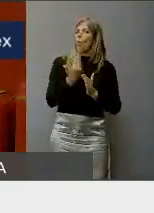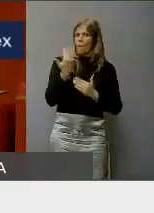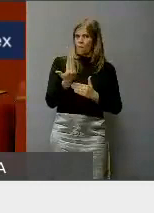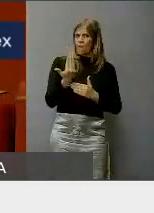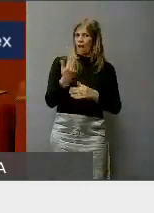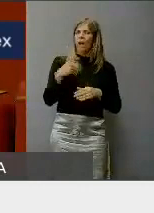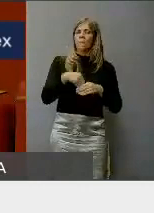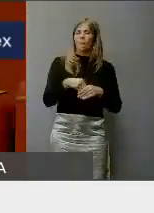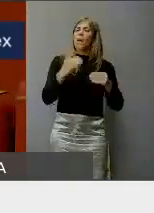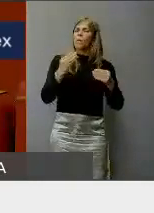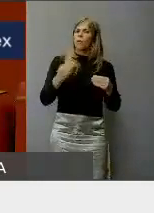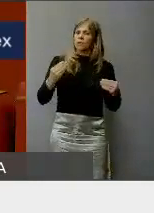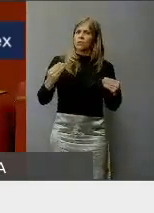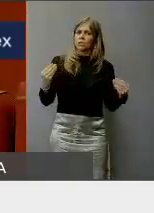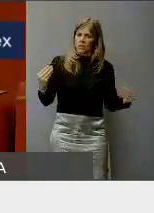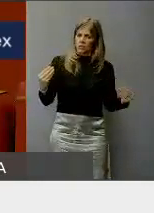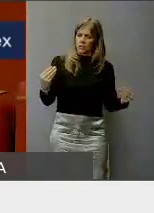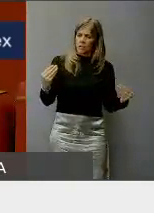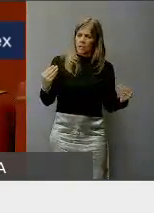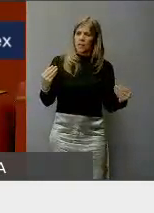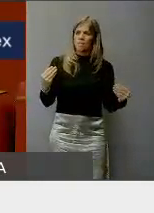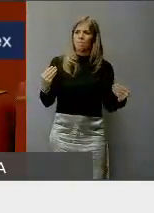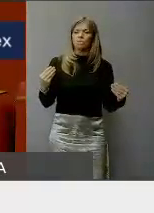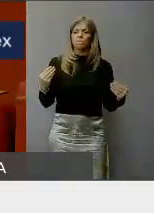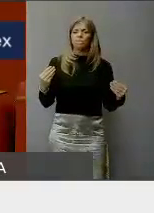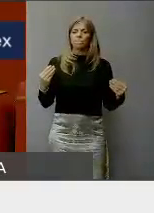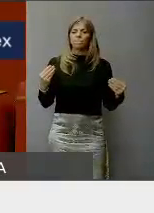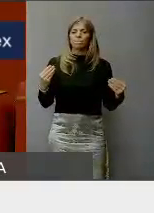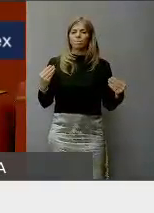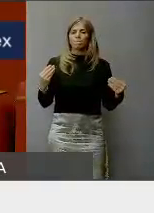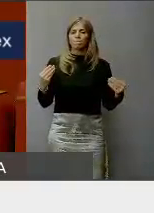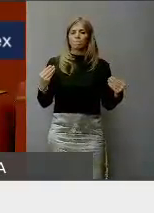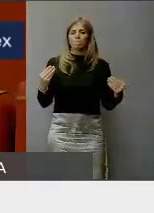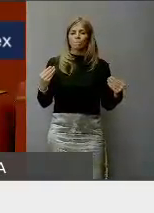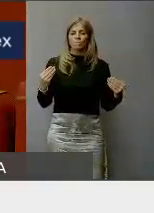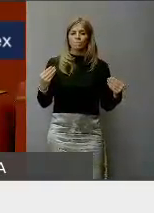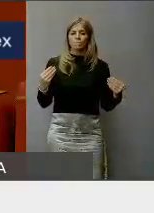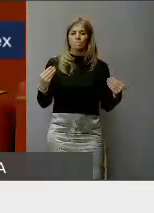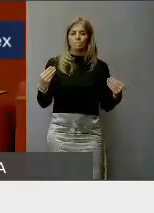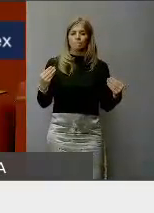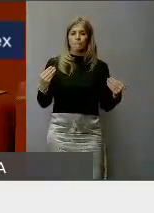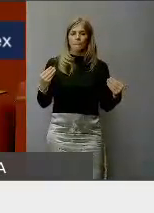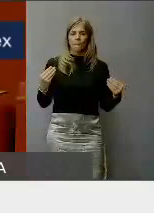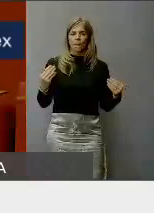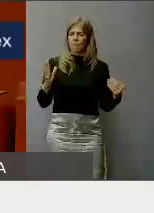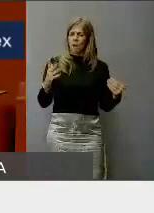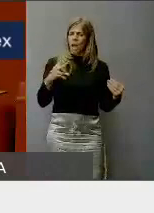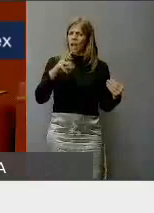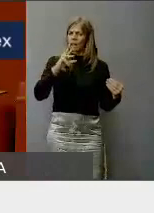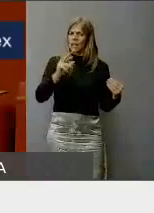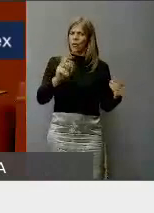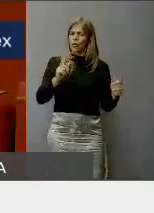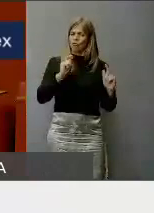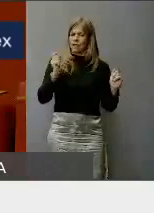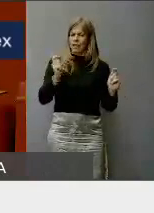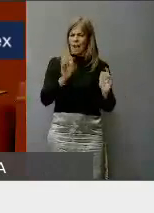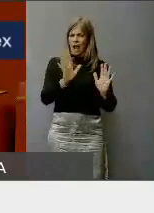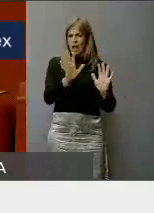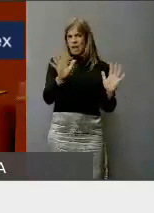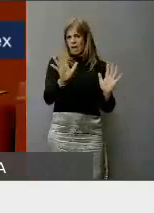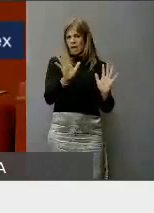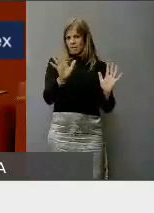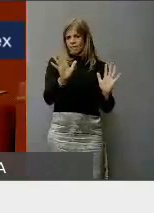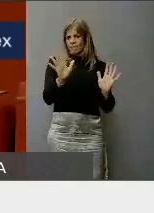fatto di impegnare un te lo dico come elemento generale cioè non è tanto il documento in sé ma